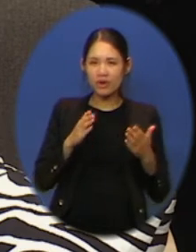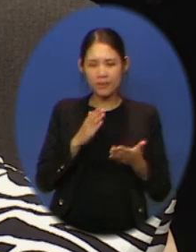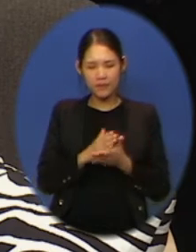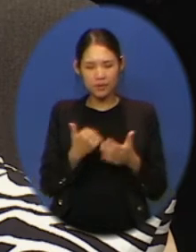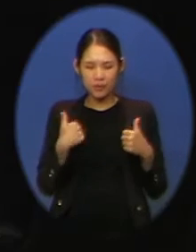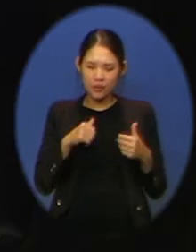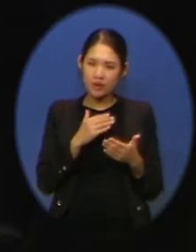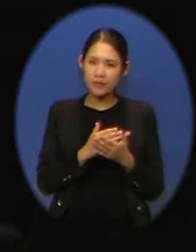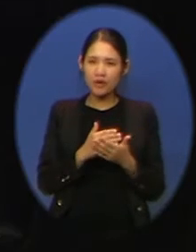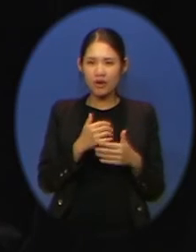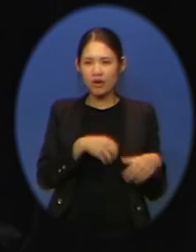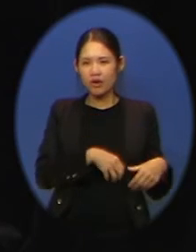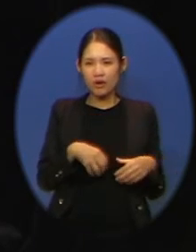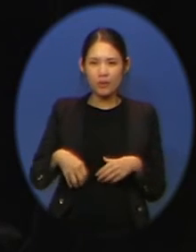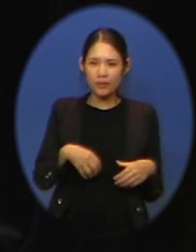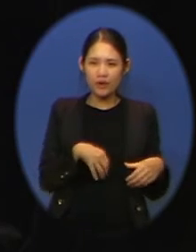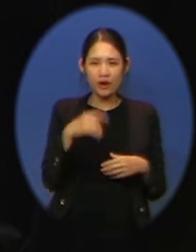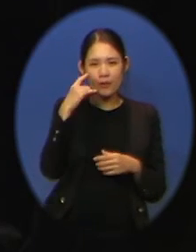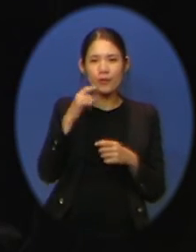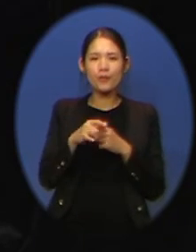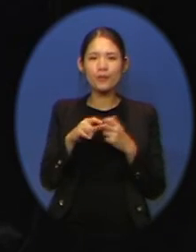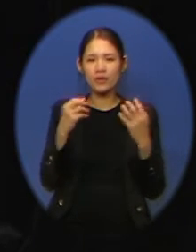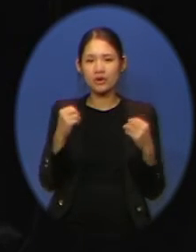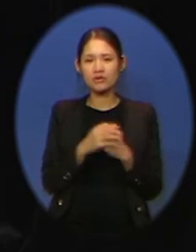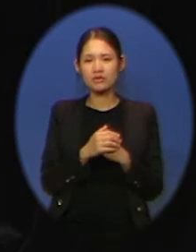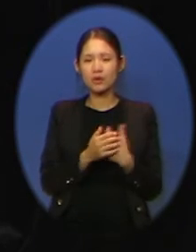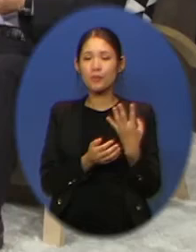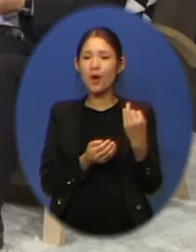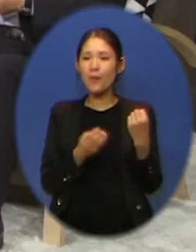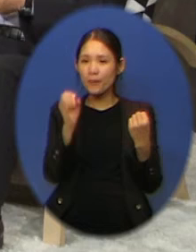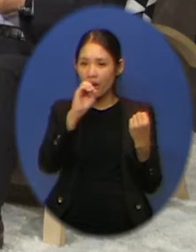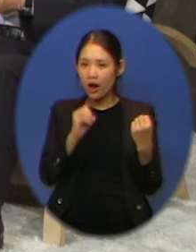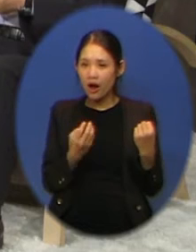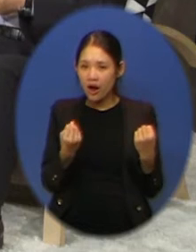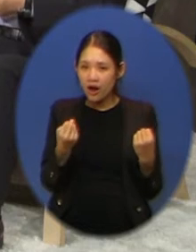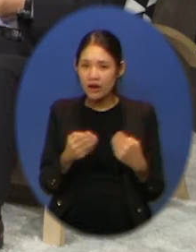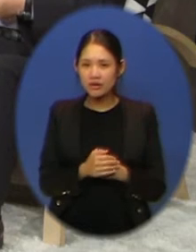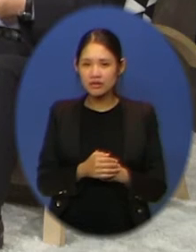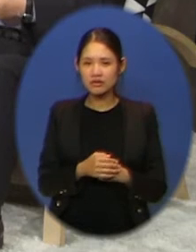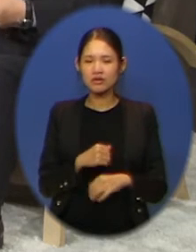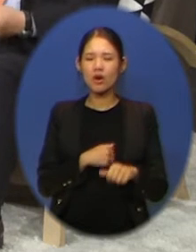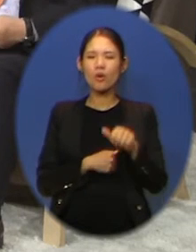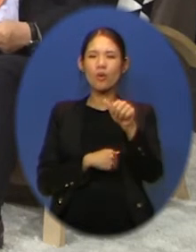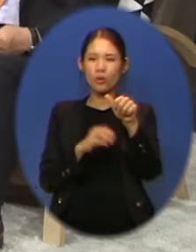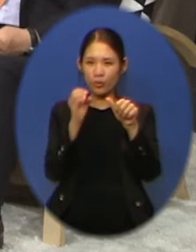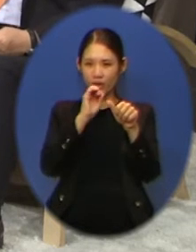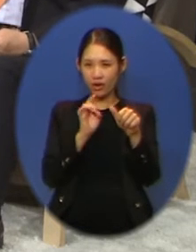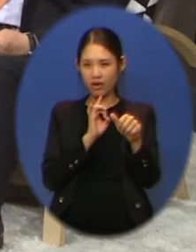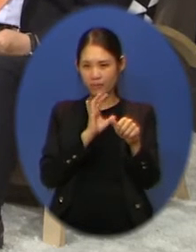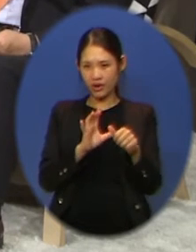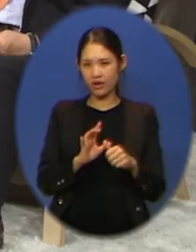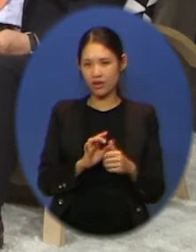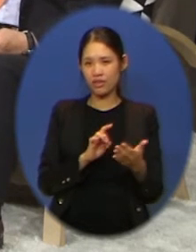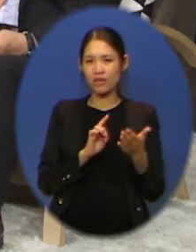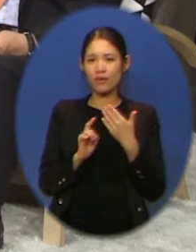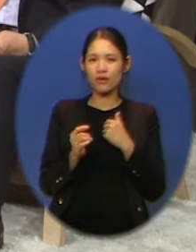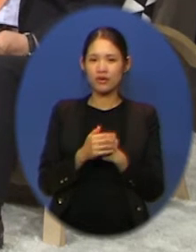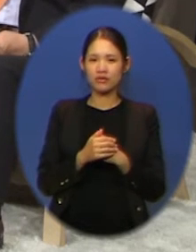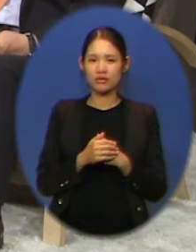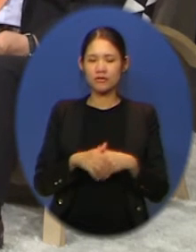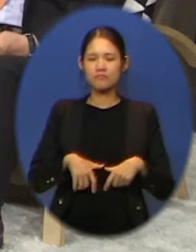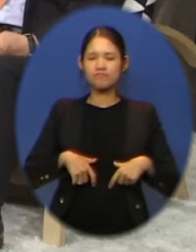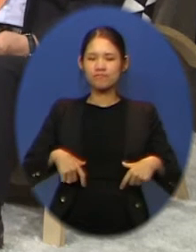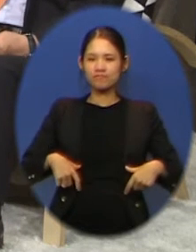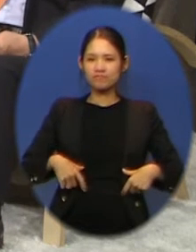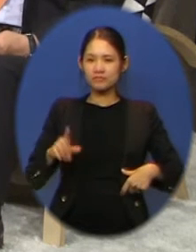나와서. 그때 뭐 다 지난 얘기지만 몇 프로 나왔었나요? 5%밖에 안 나왔습니다. 그래서 네. 근데 배짱이 좋으신